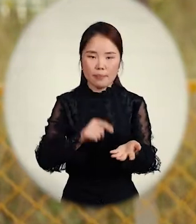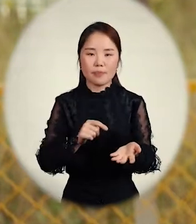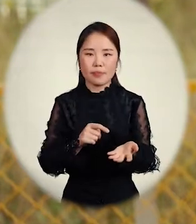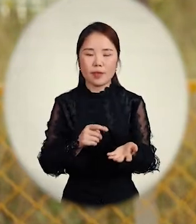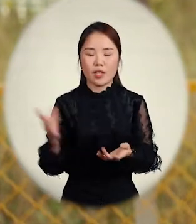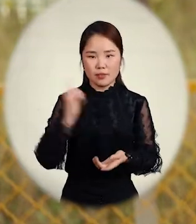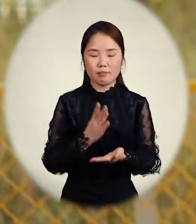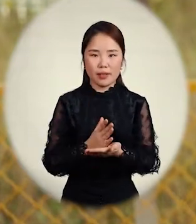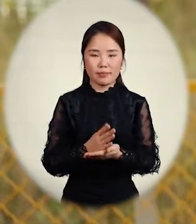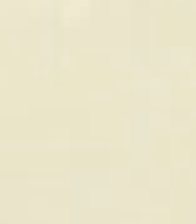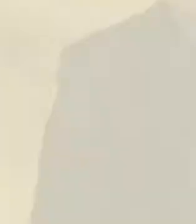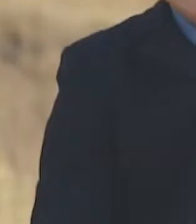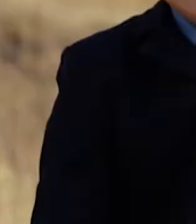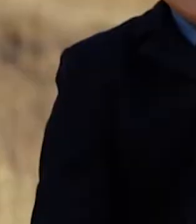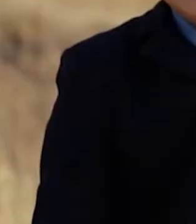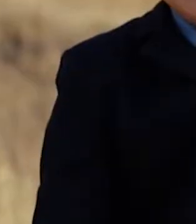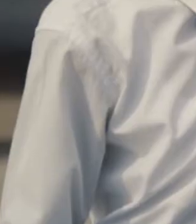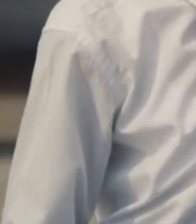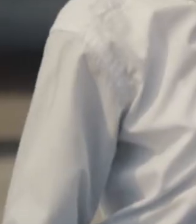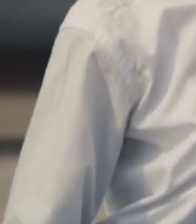мөн нээлттэй ярилцахаар хүрэлцэн ирсэн байна.